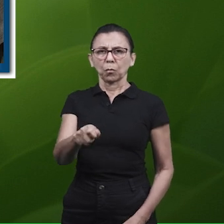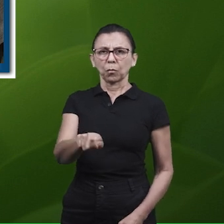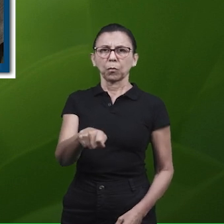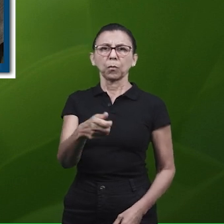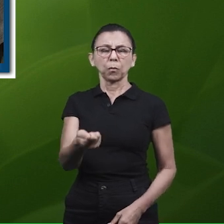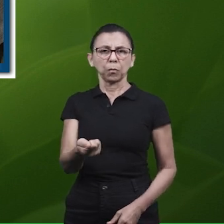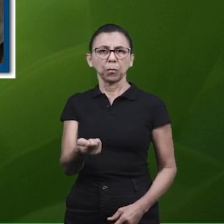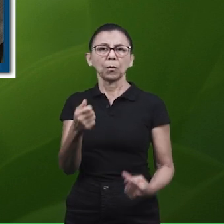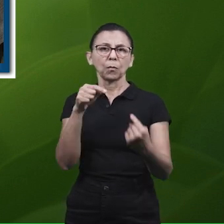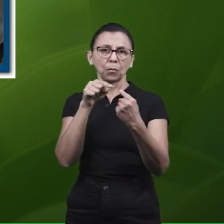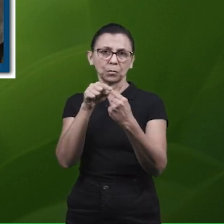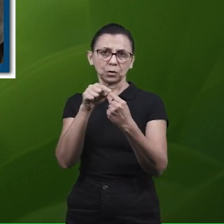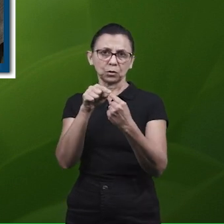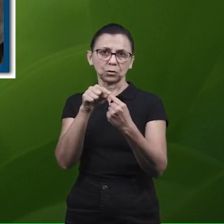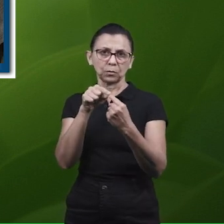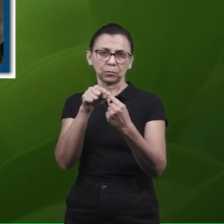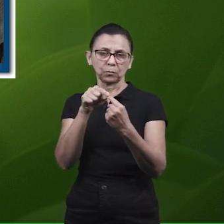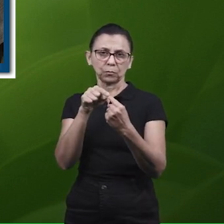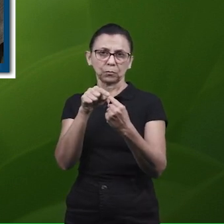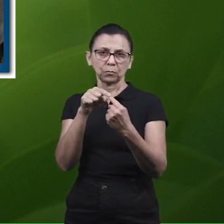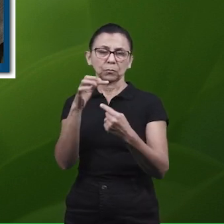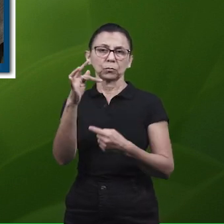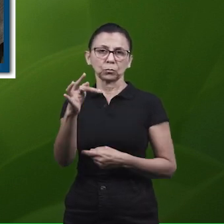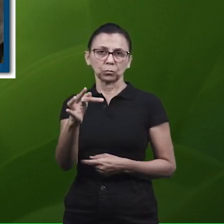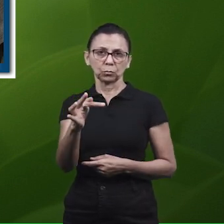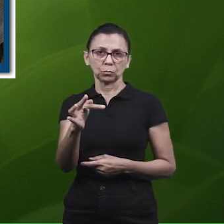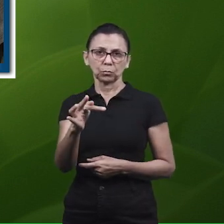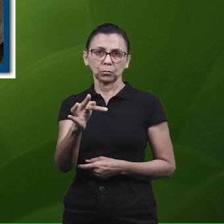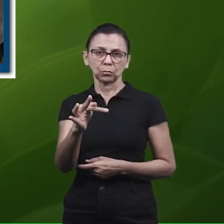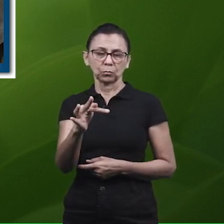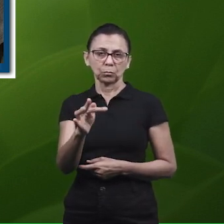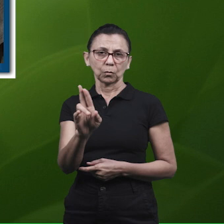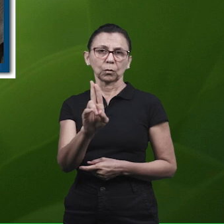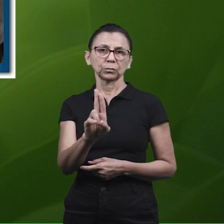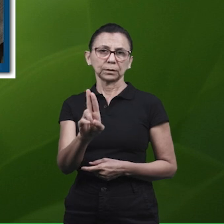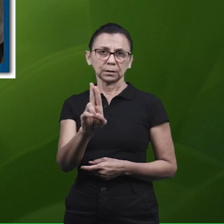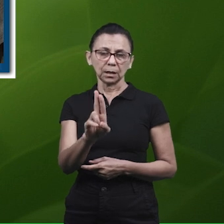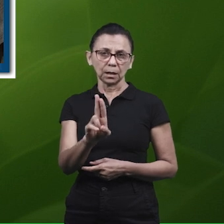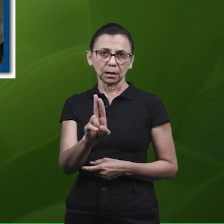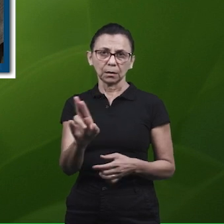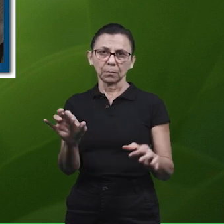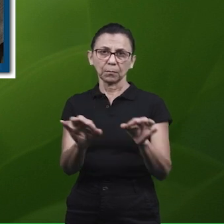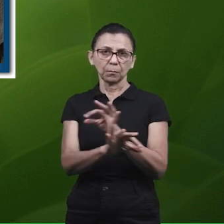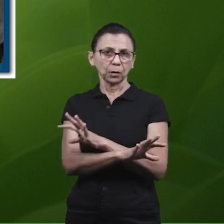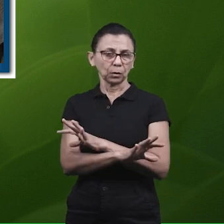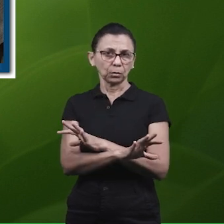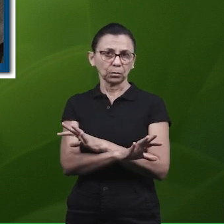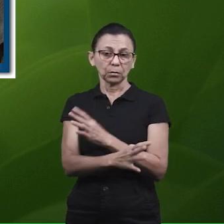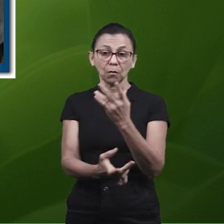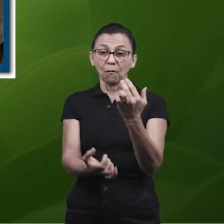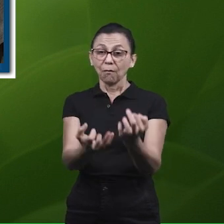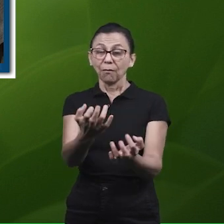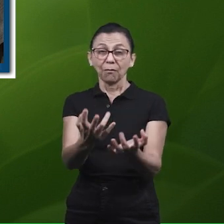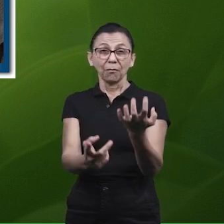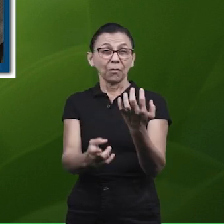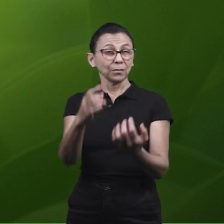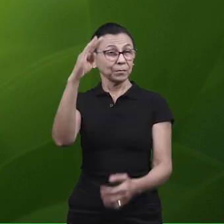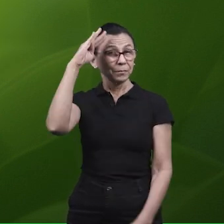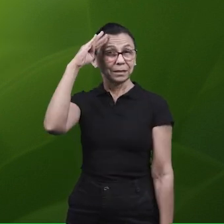chauffé. Pourquoi il s'est fait? Afin que le métal puisse être travaillé et le projet puisse être exécuté.